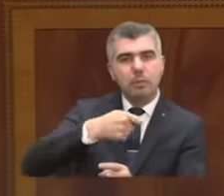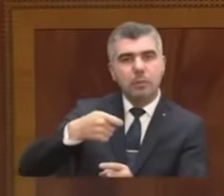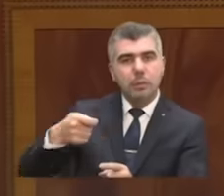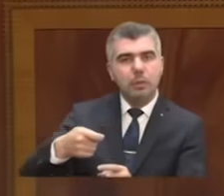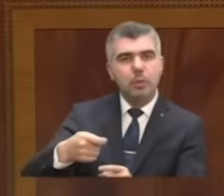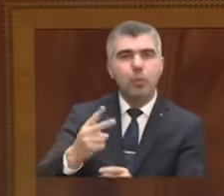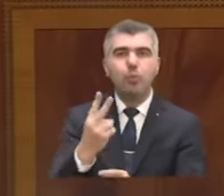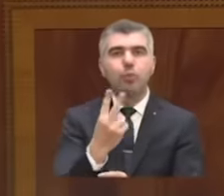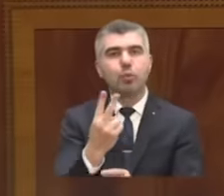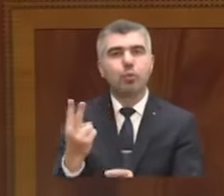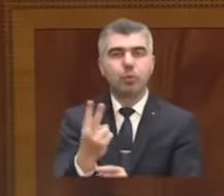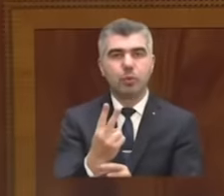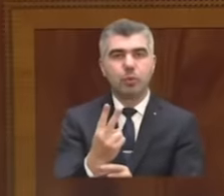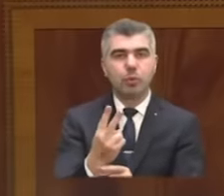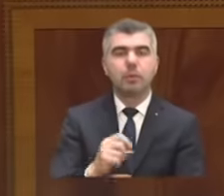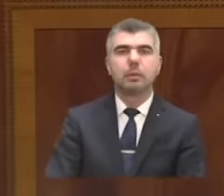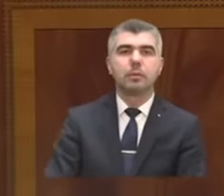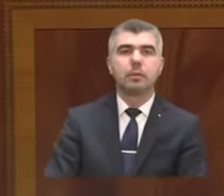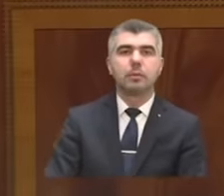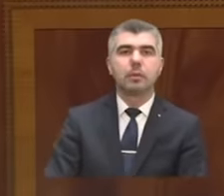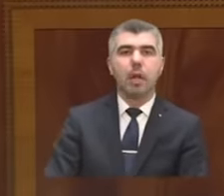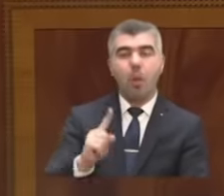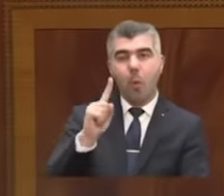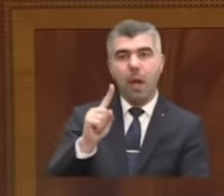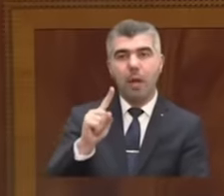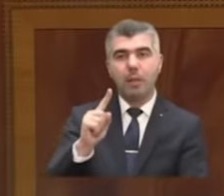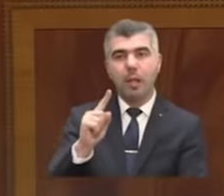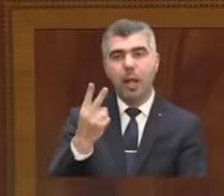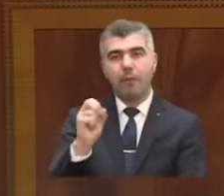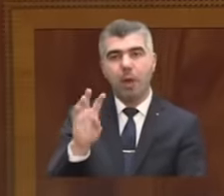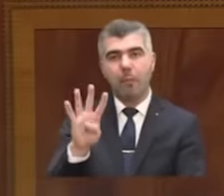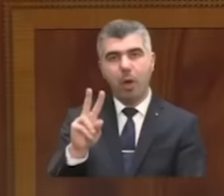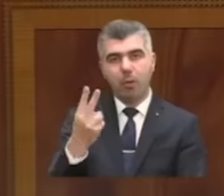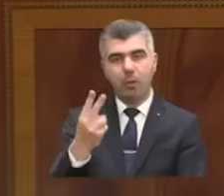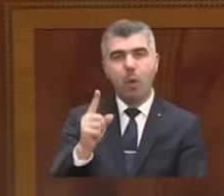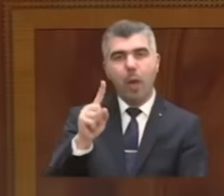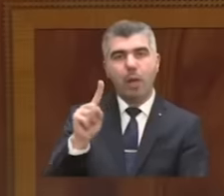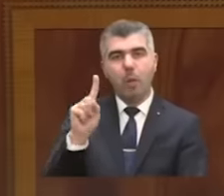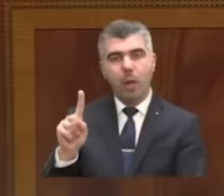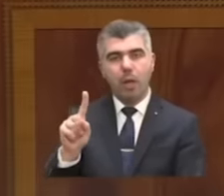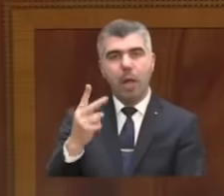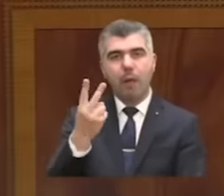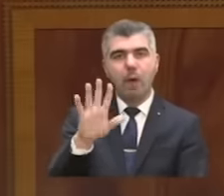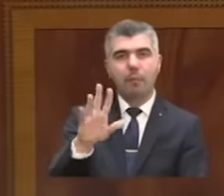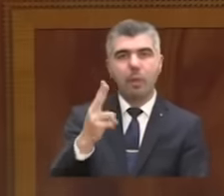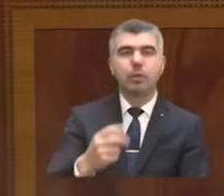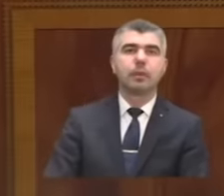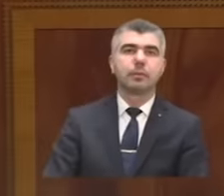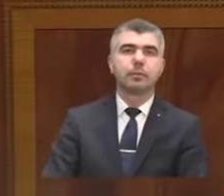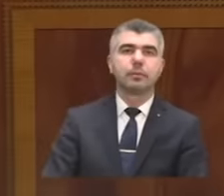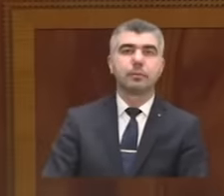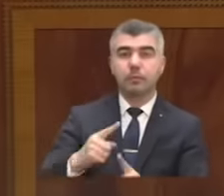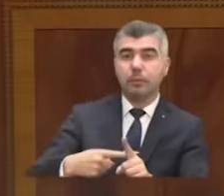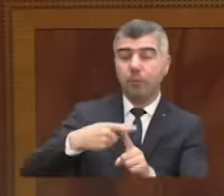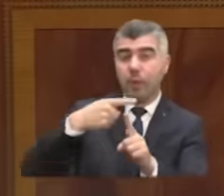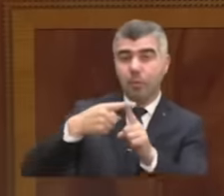درهم يصرف على قسطين، الفاتح يناير 2024 وفاتح